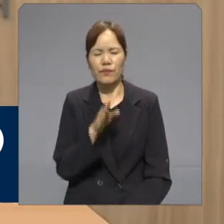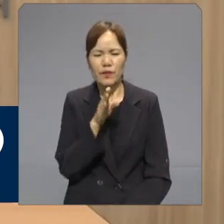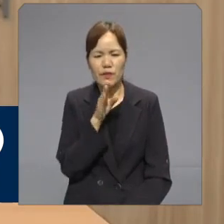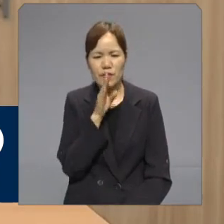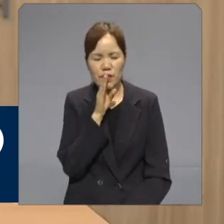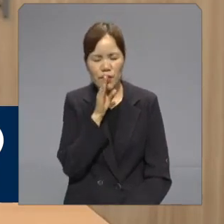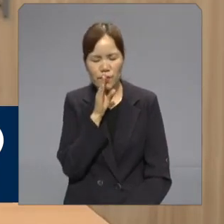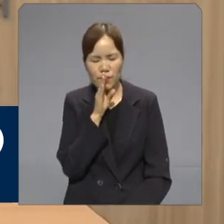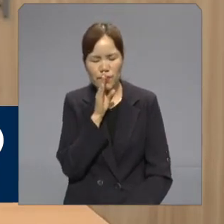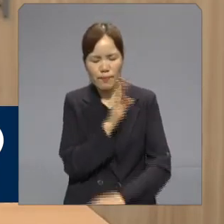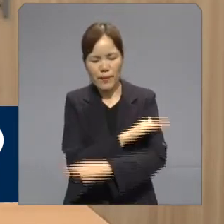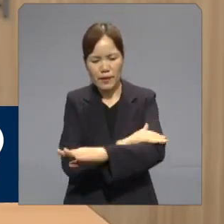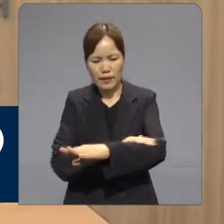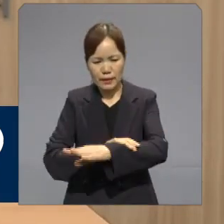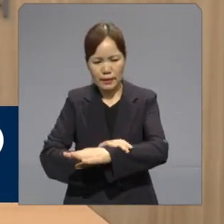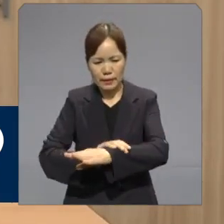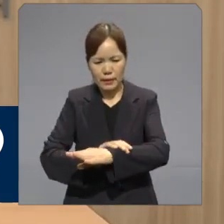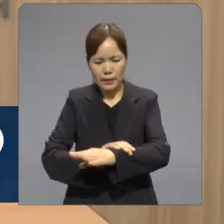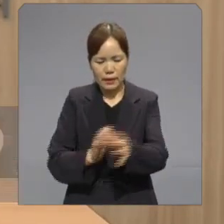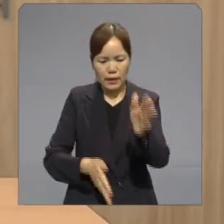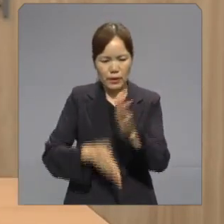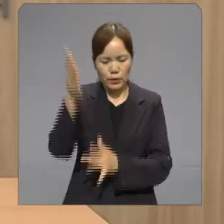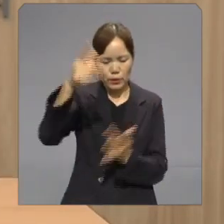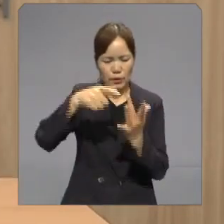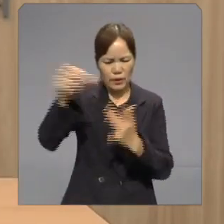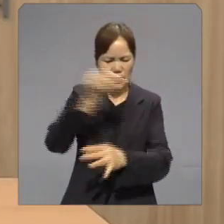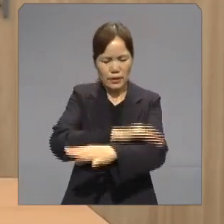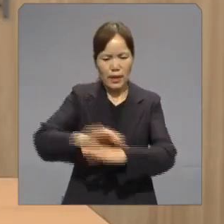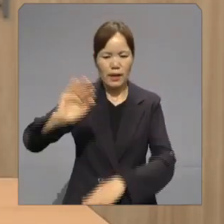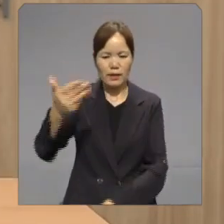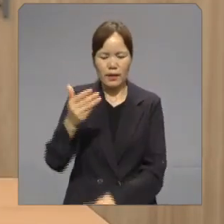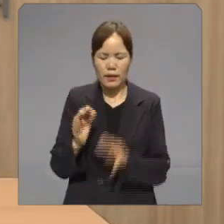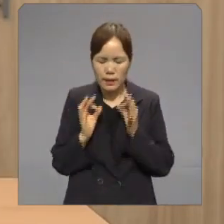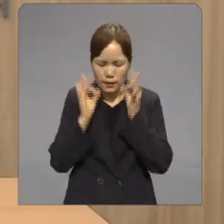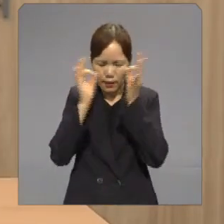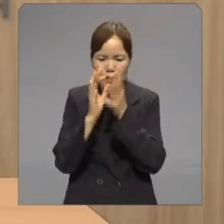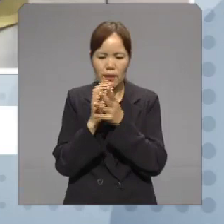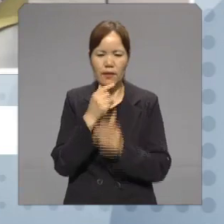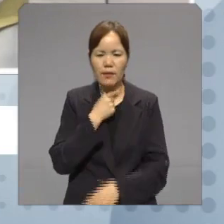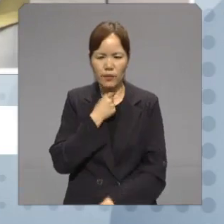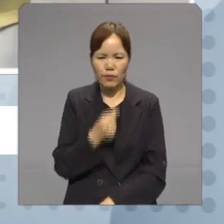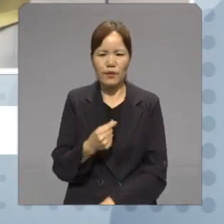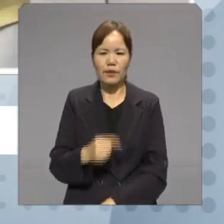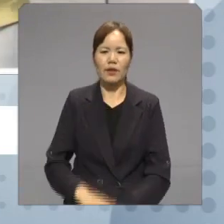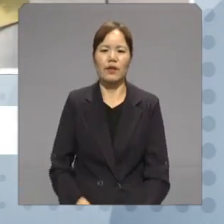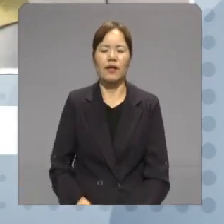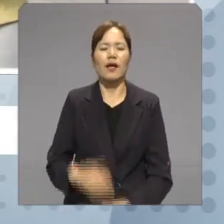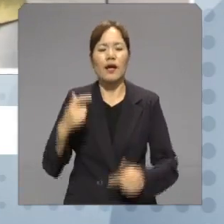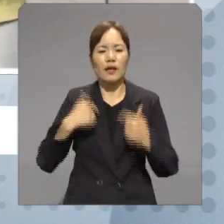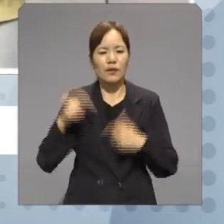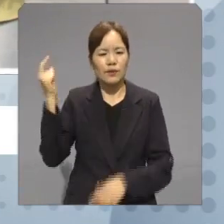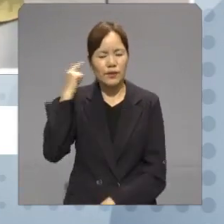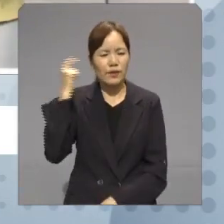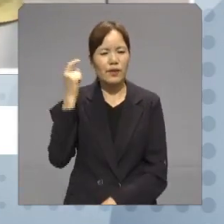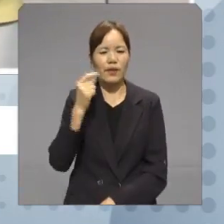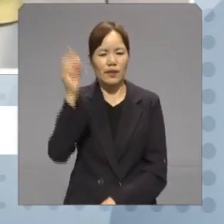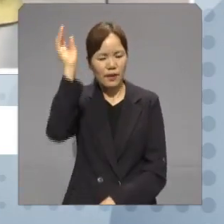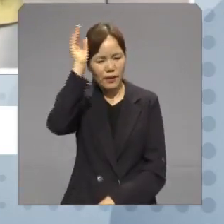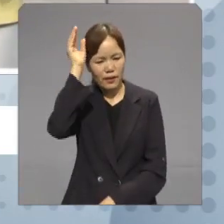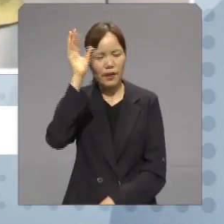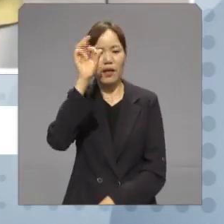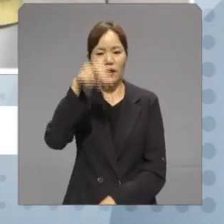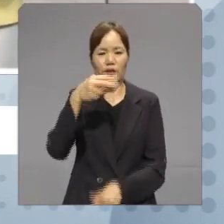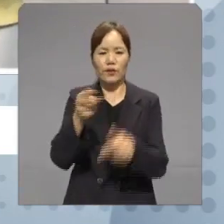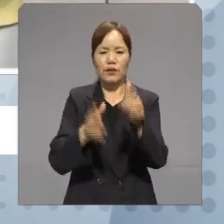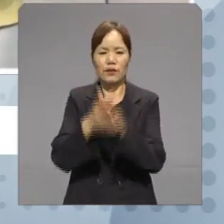된 그런 도시 선정이 이루어지기를 간절히 바라고 네 기쁜 소식 전해드릴 수 있기를 기대하겠습니다 유정복